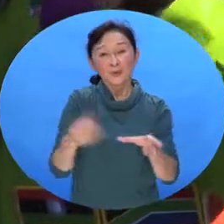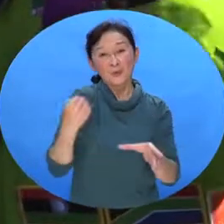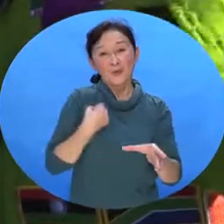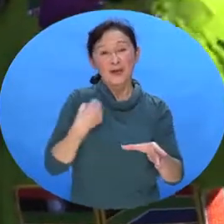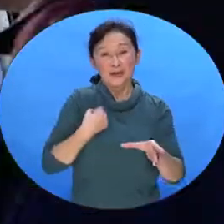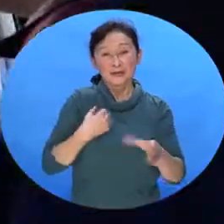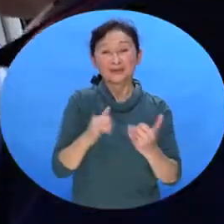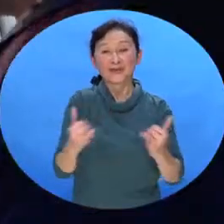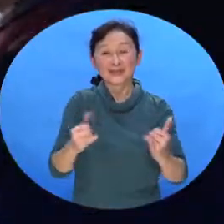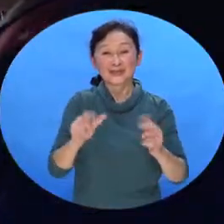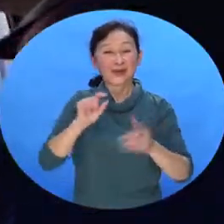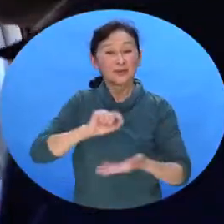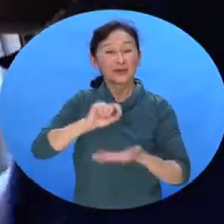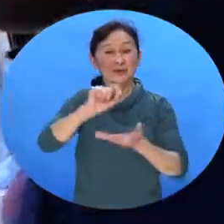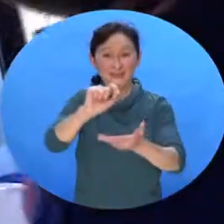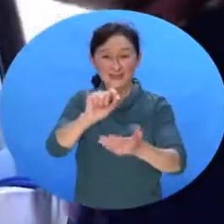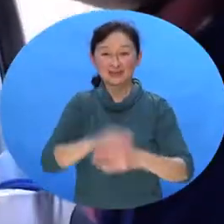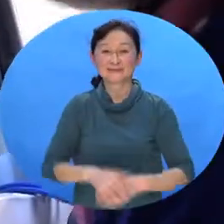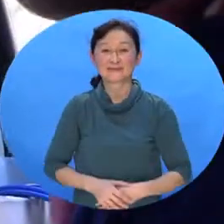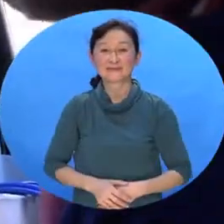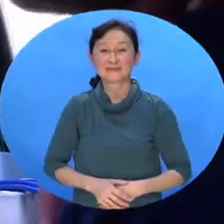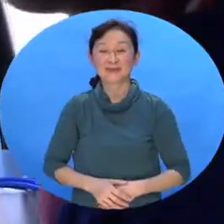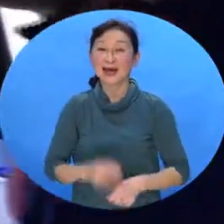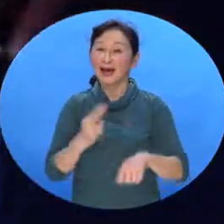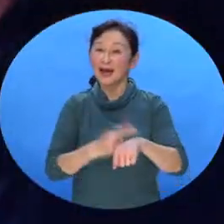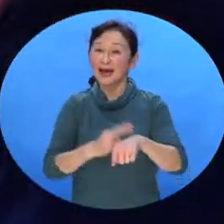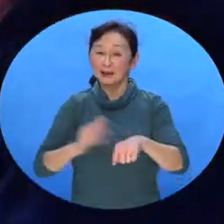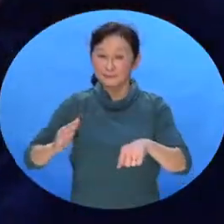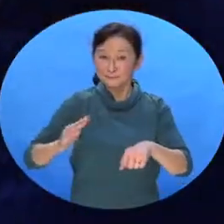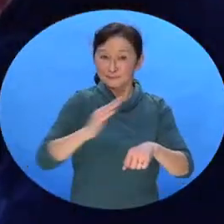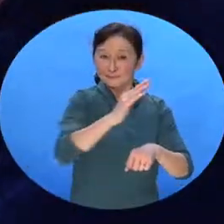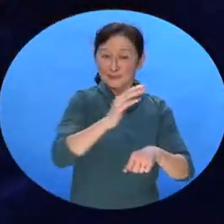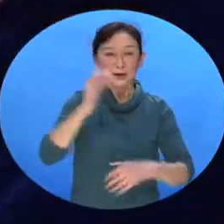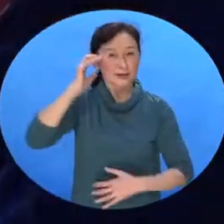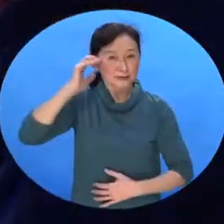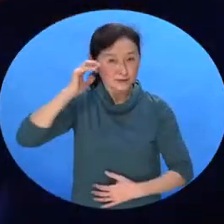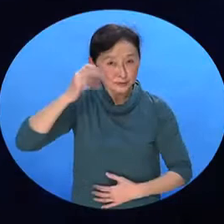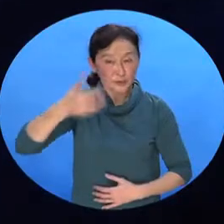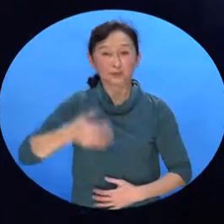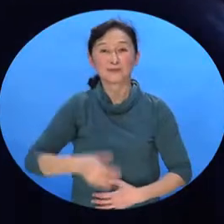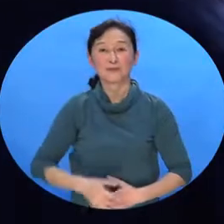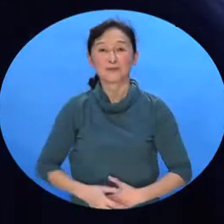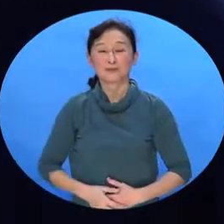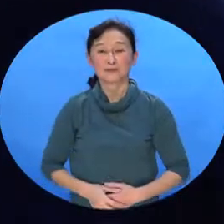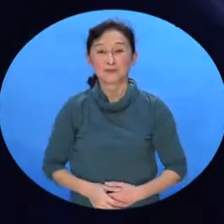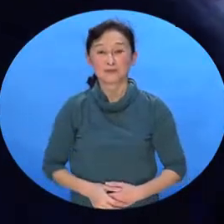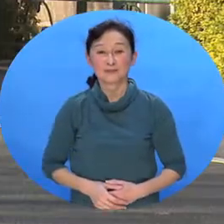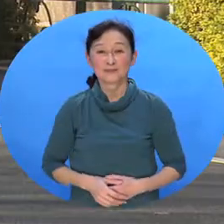。 もうここまで時代は来てるってことですよね。すごい。